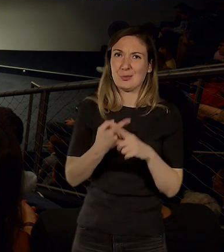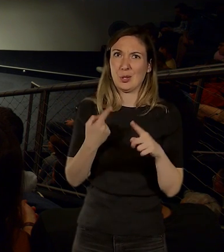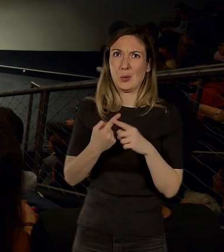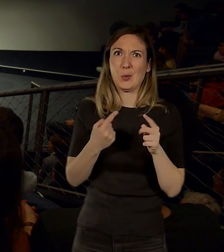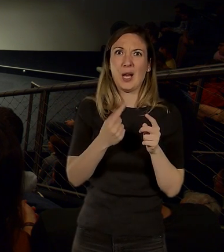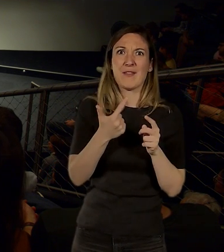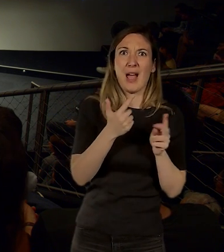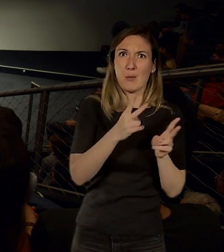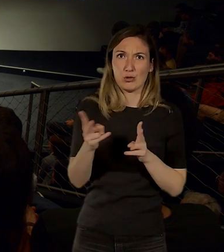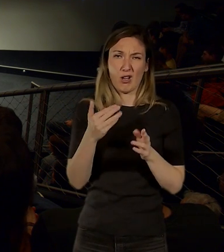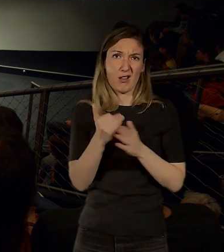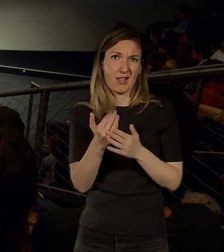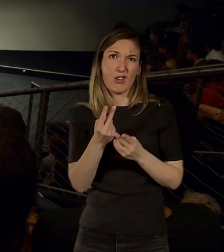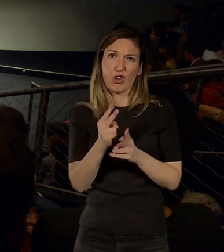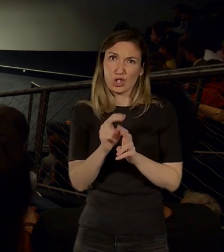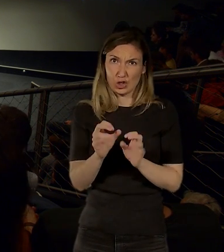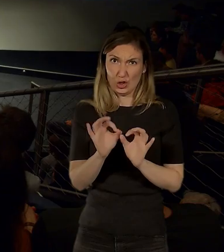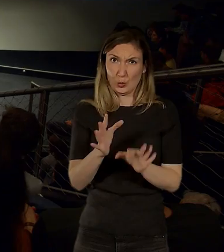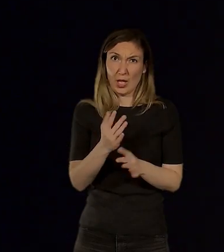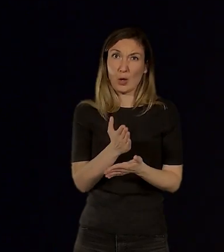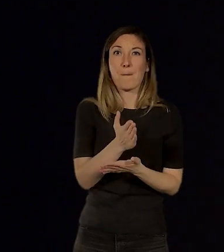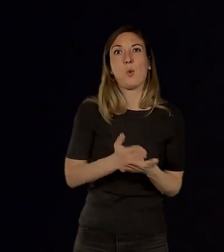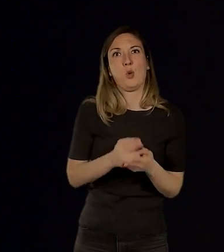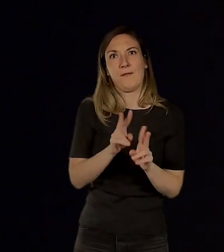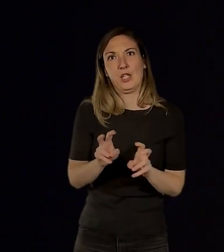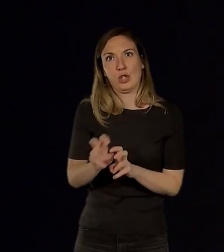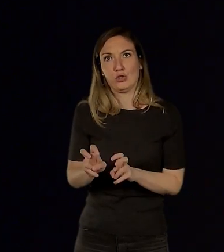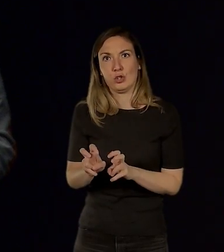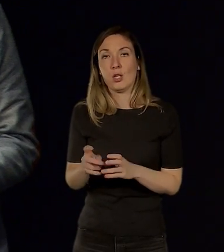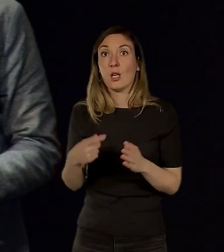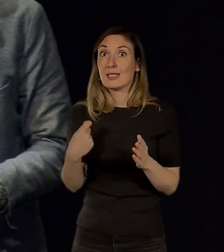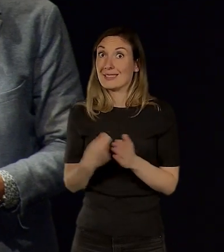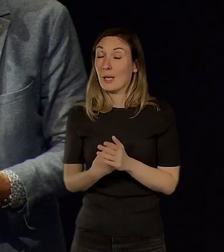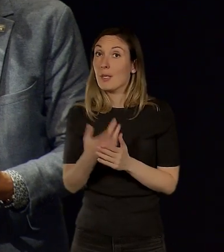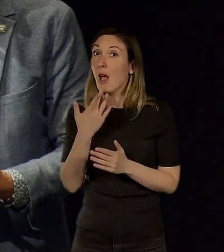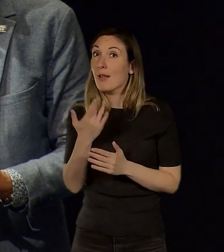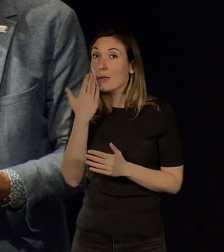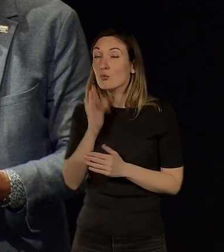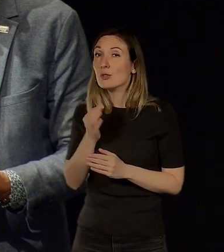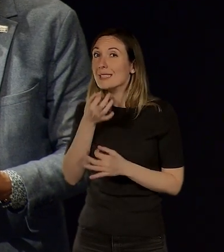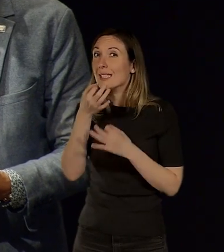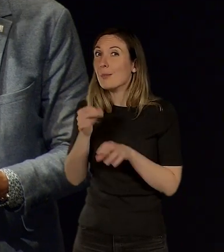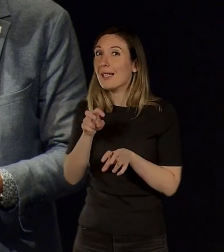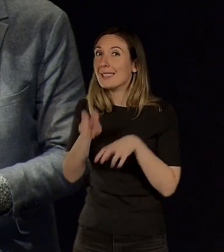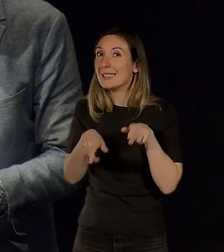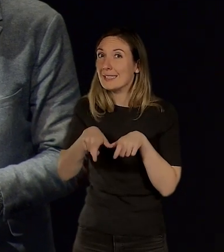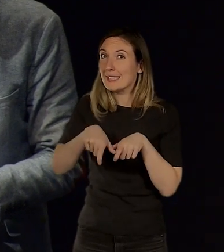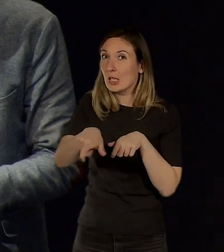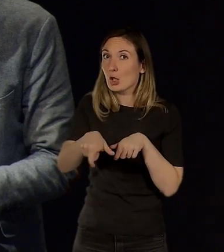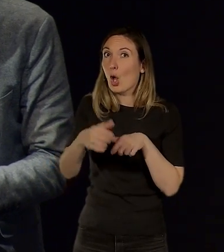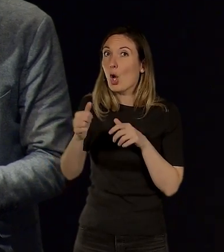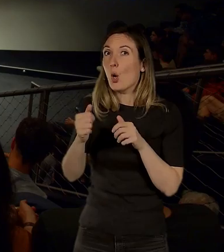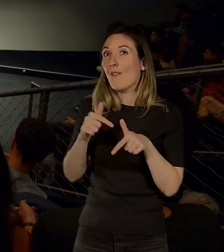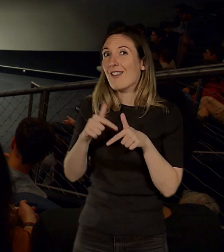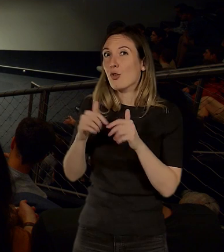na Kubu Hendricha před vedení cyklistů před Fantovou budovou. Já jsem se to snažil